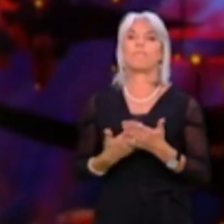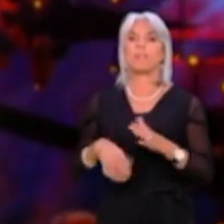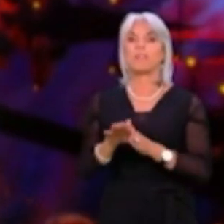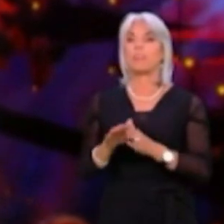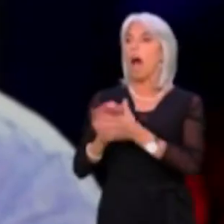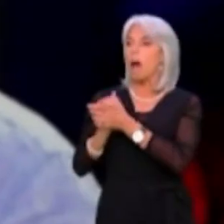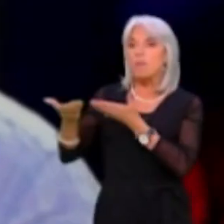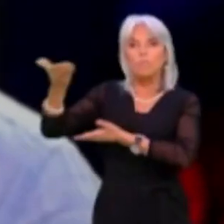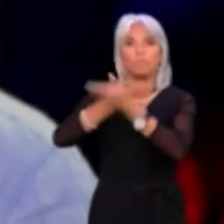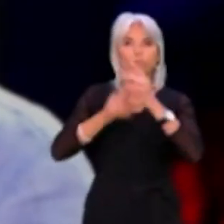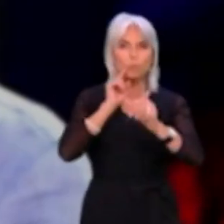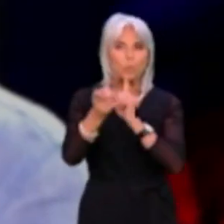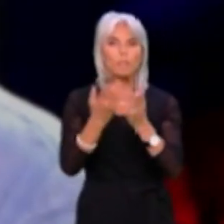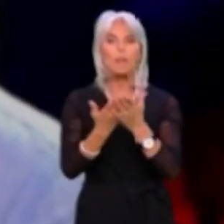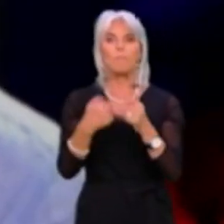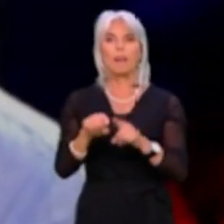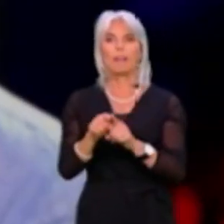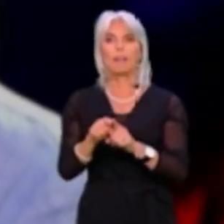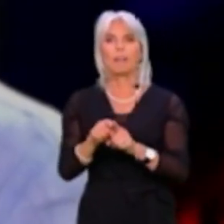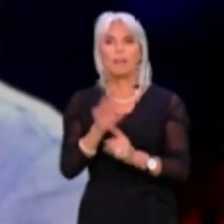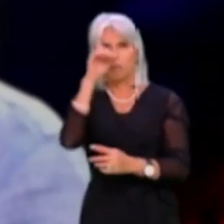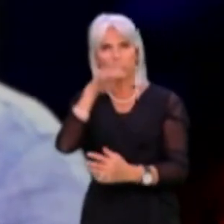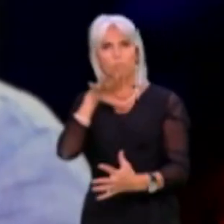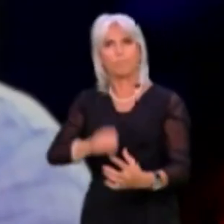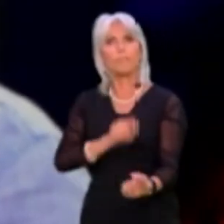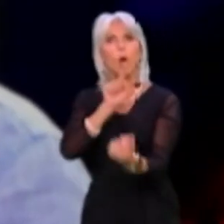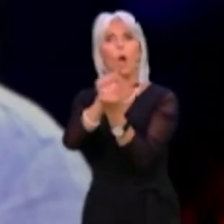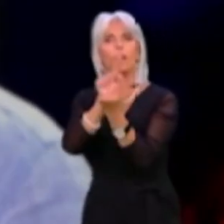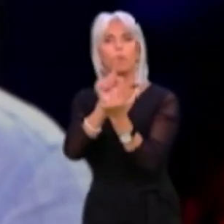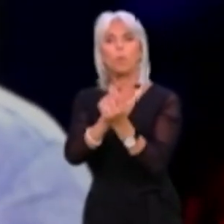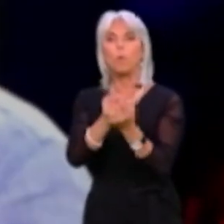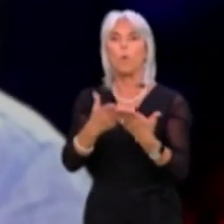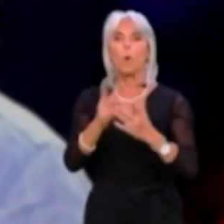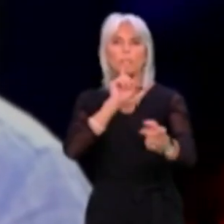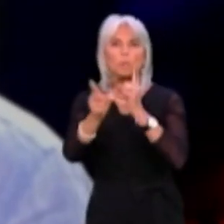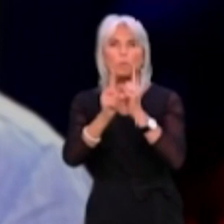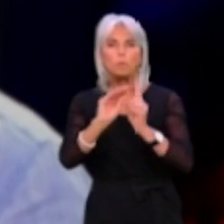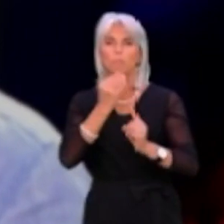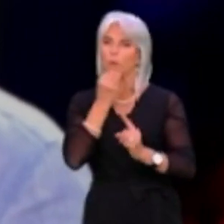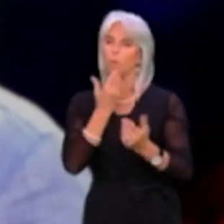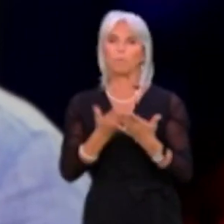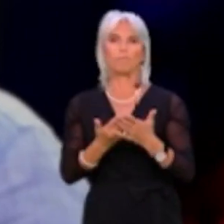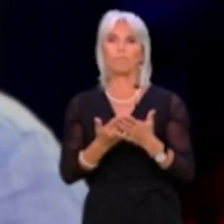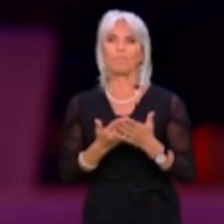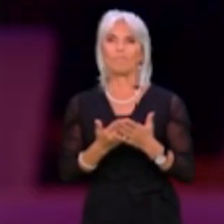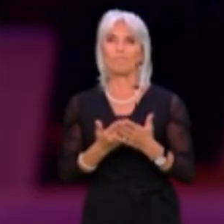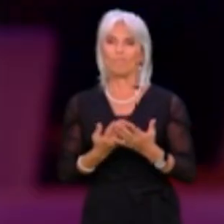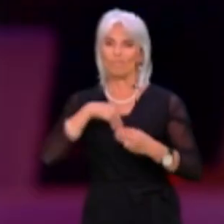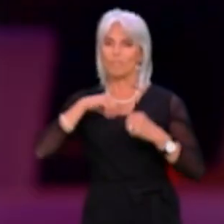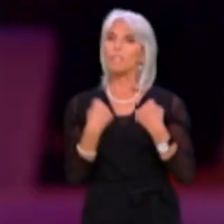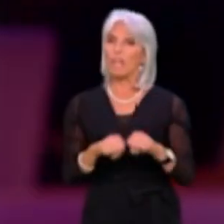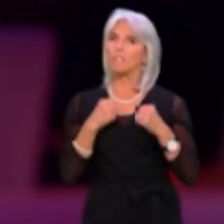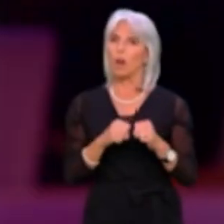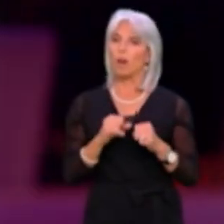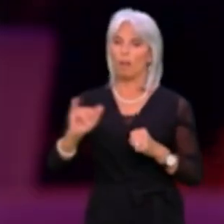potes, discussion, ça va. Mais par contre, tout ce qui est prise de rendez-vous, des discussions un peu plus sérieuses, c'est toujours un peu plus stressant de